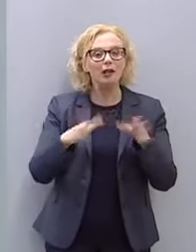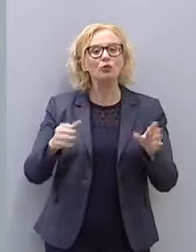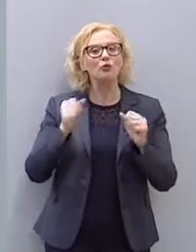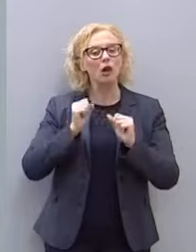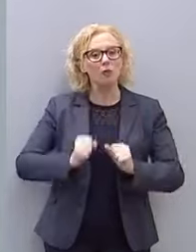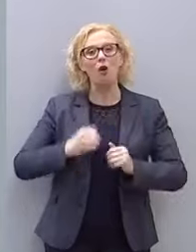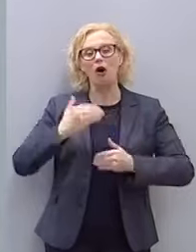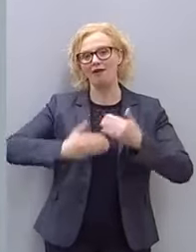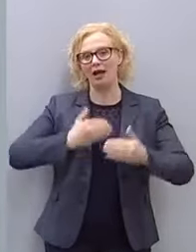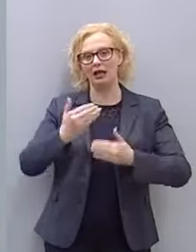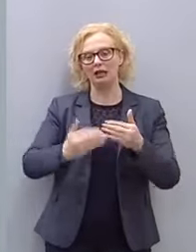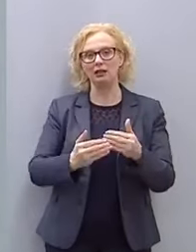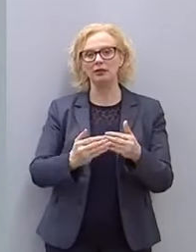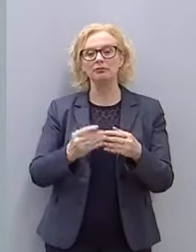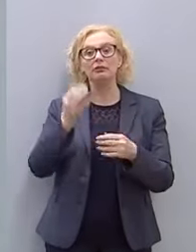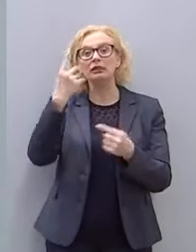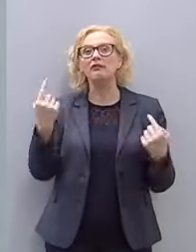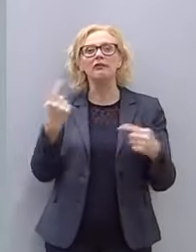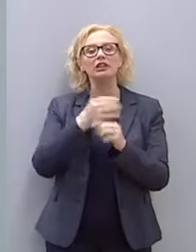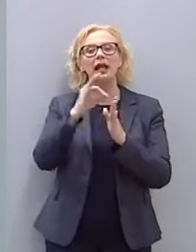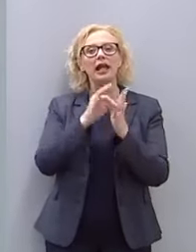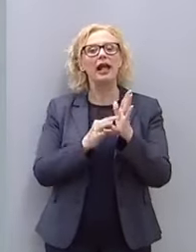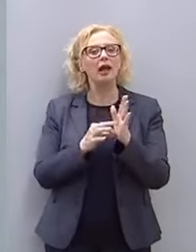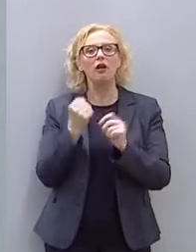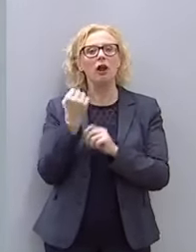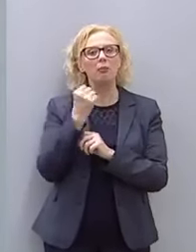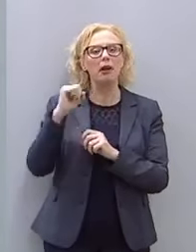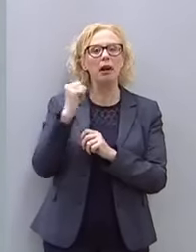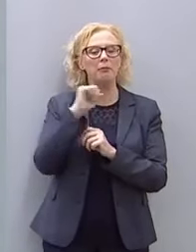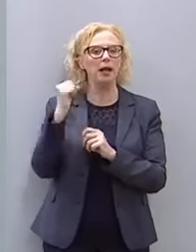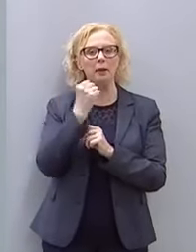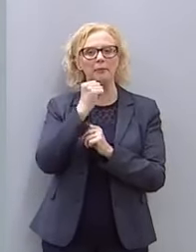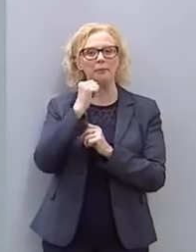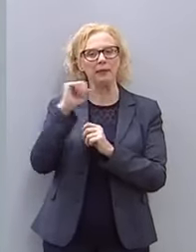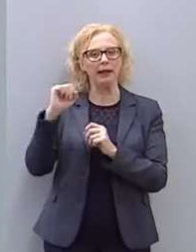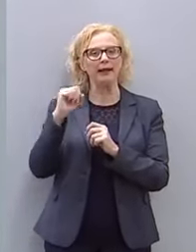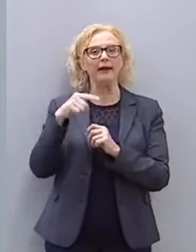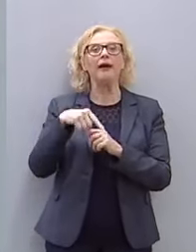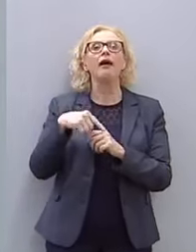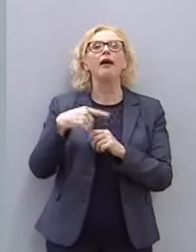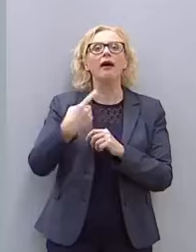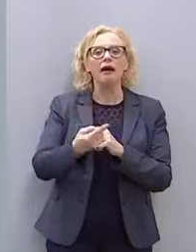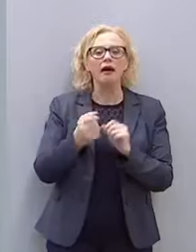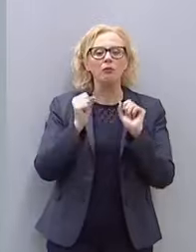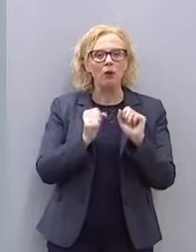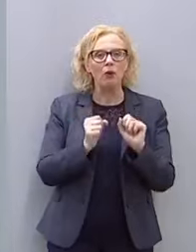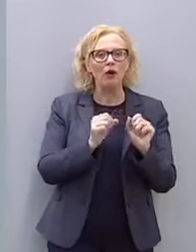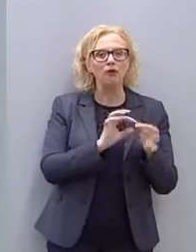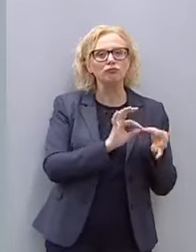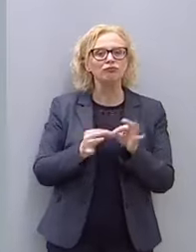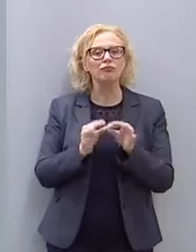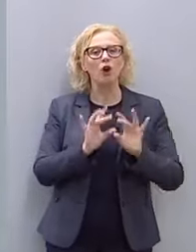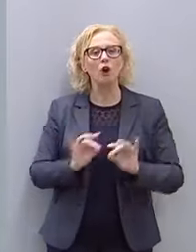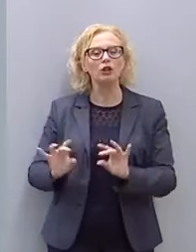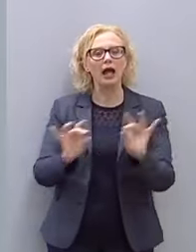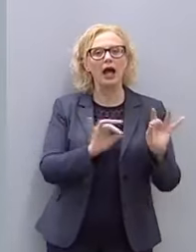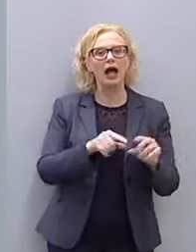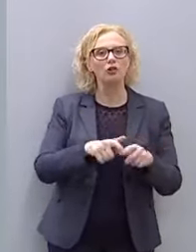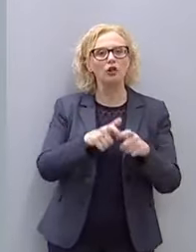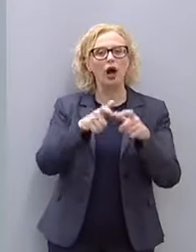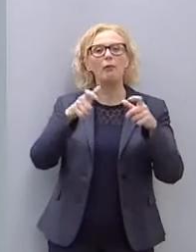che se poi invece a causa del mancato rispetto delle regole si dovessero avere aumenti di contagi ecco che quindi